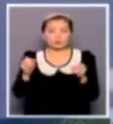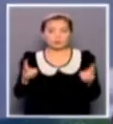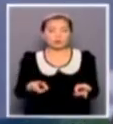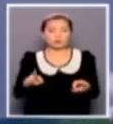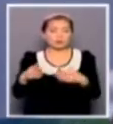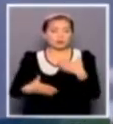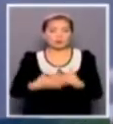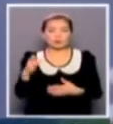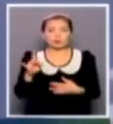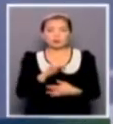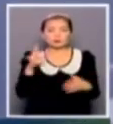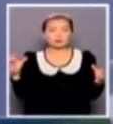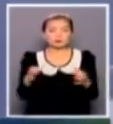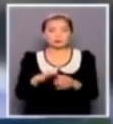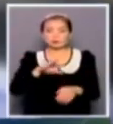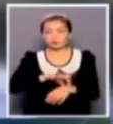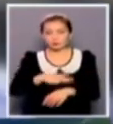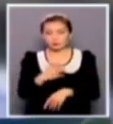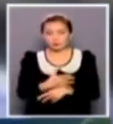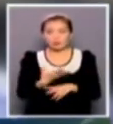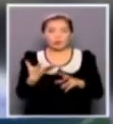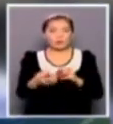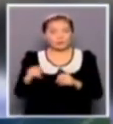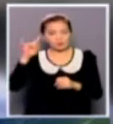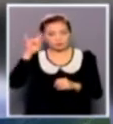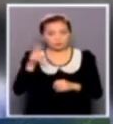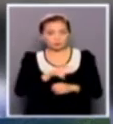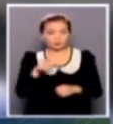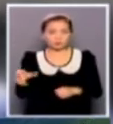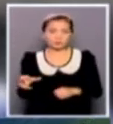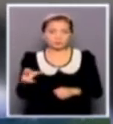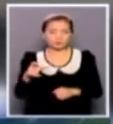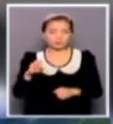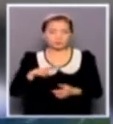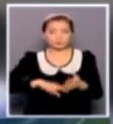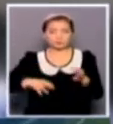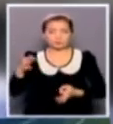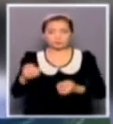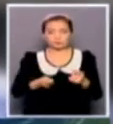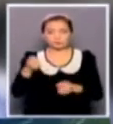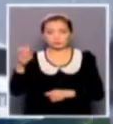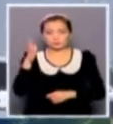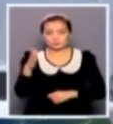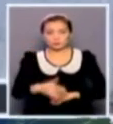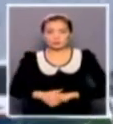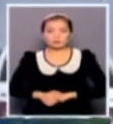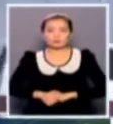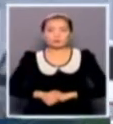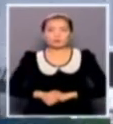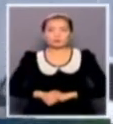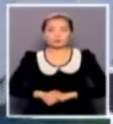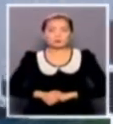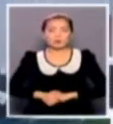шара өткізген діни бірлестікті анықтады. Талапқа бағынбағандарға қатысты әкімшілік іс қозғалды. Асабалық